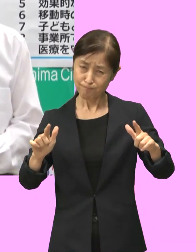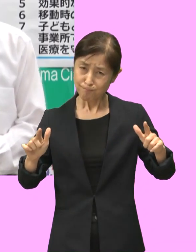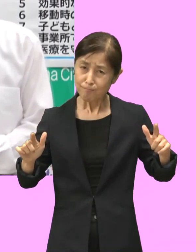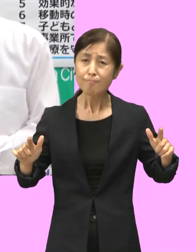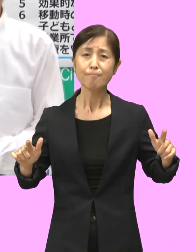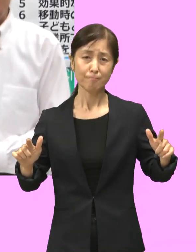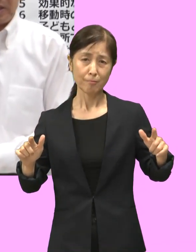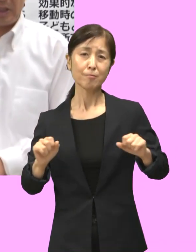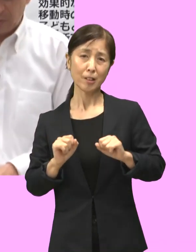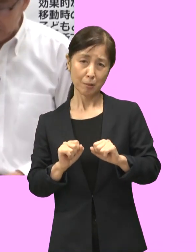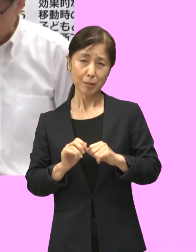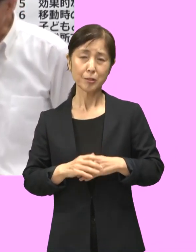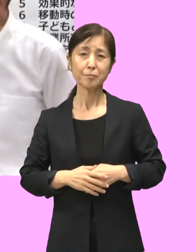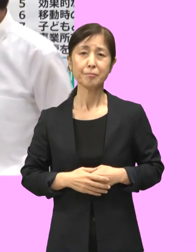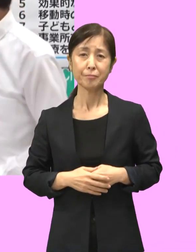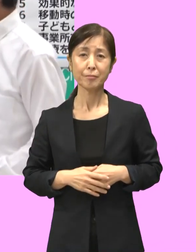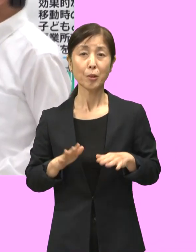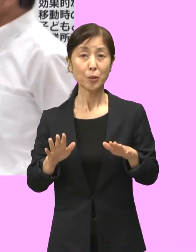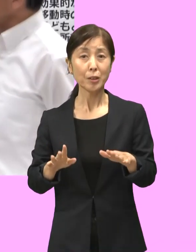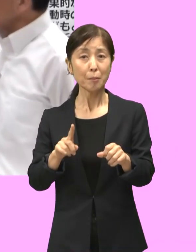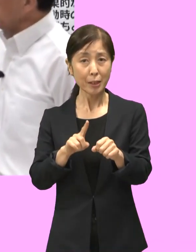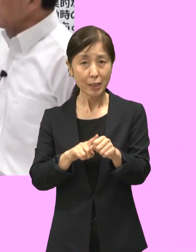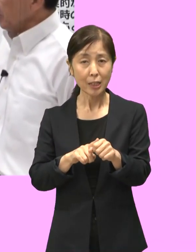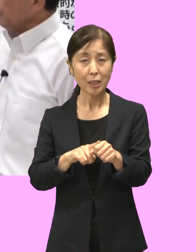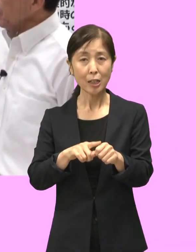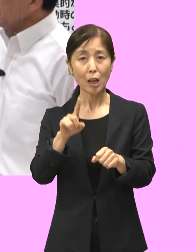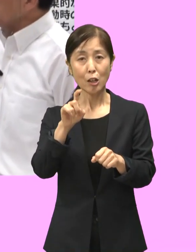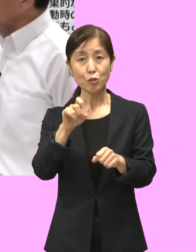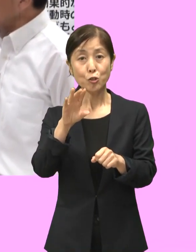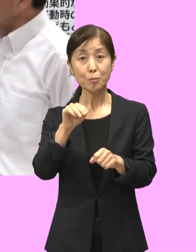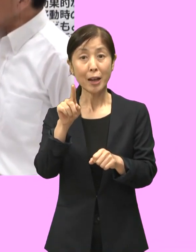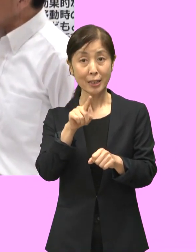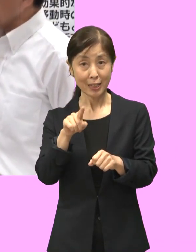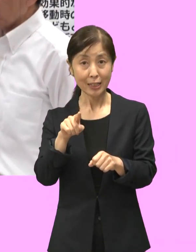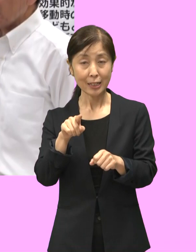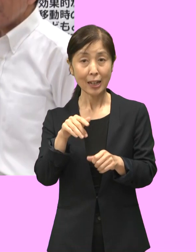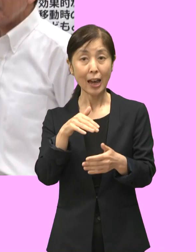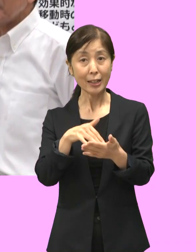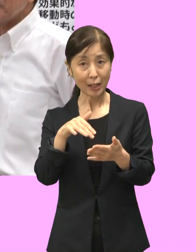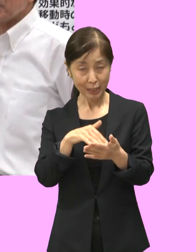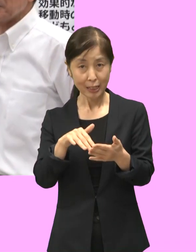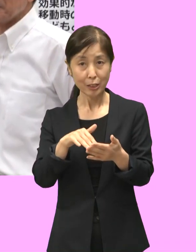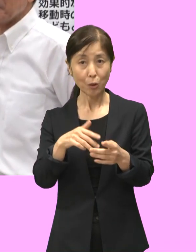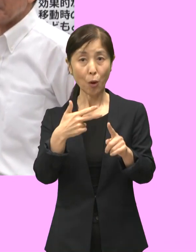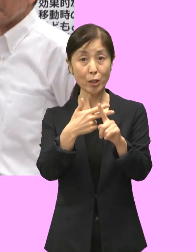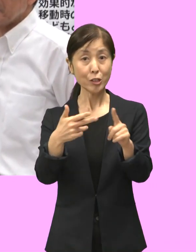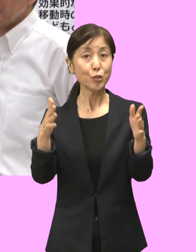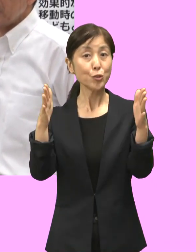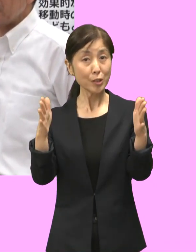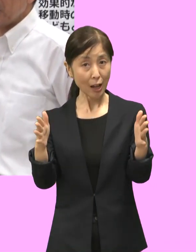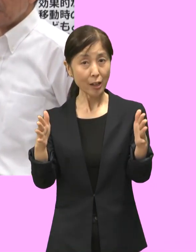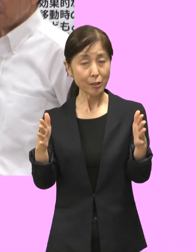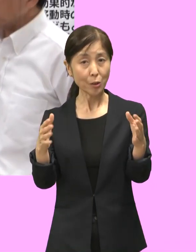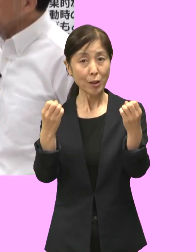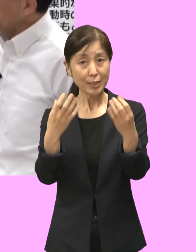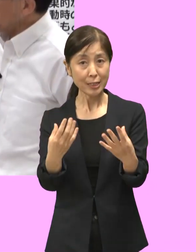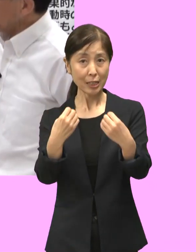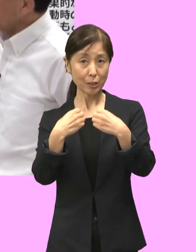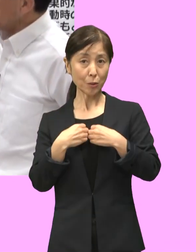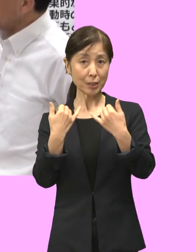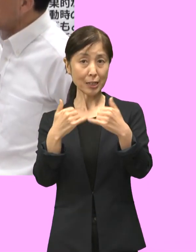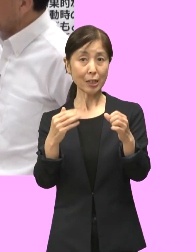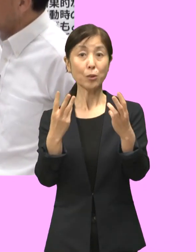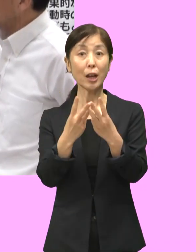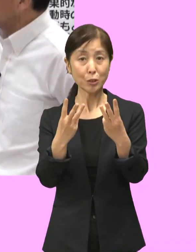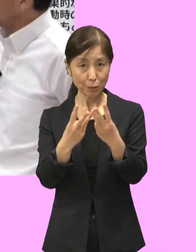というか増加傾向になっております。このために10万人あたり の, 1週間の新規